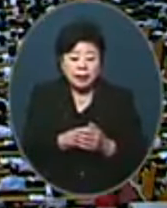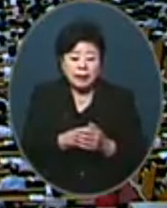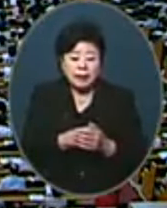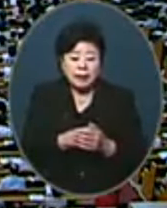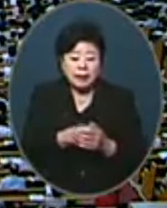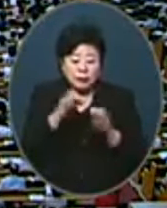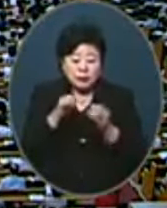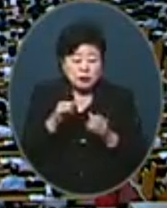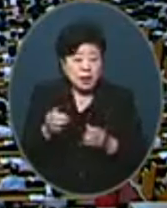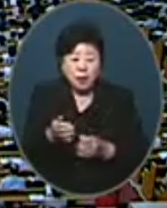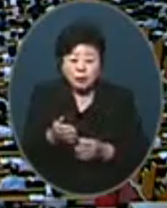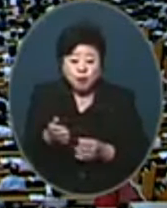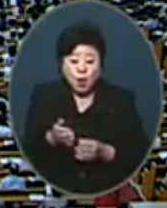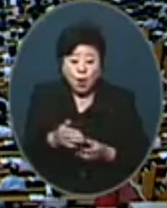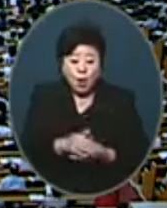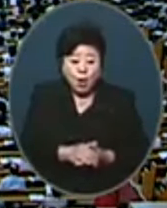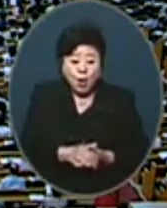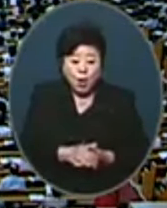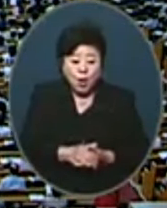누가 보는 사람이 없으니